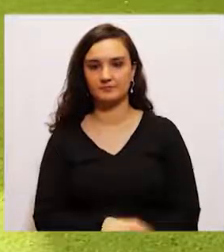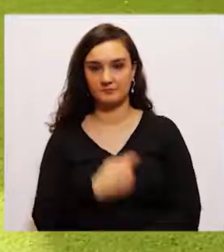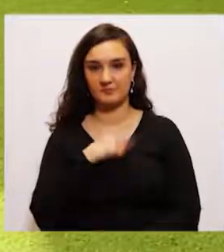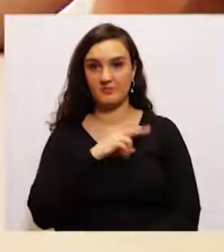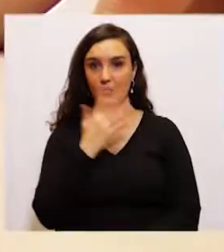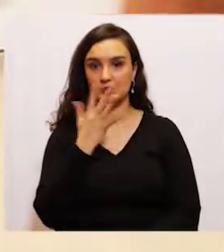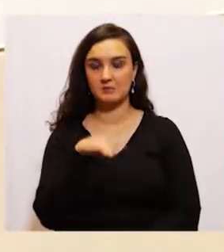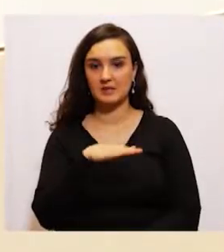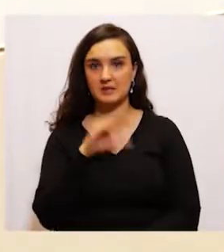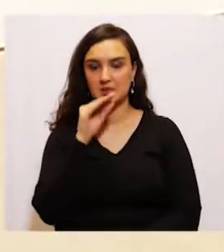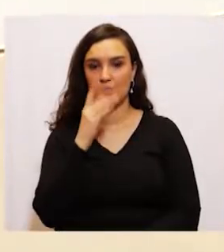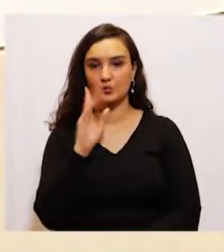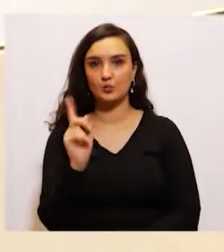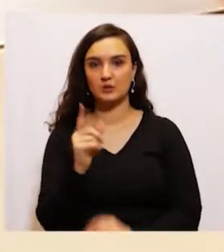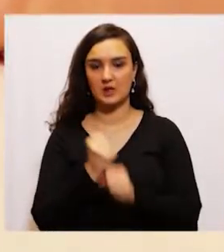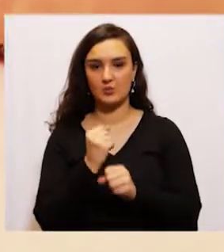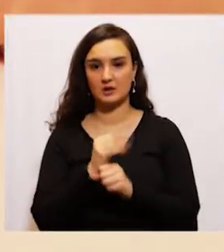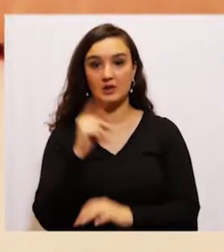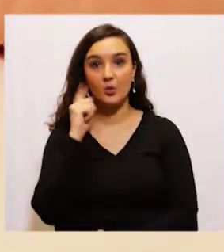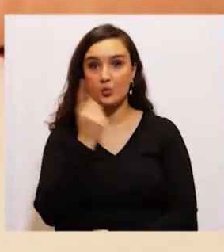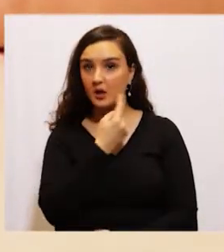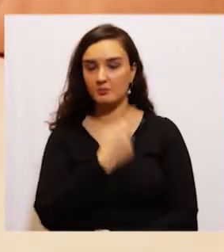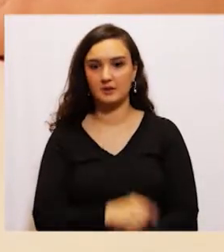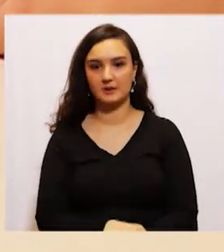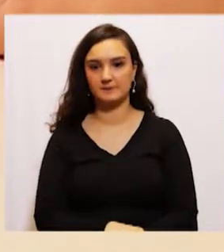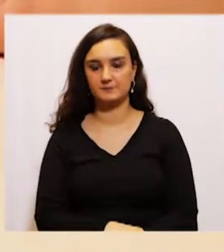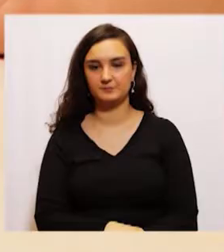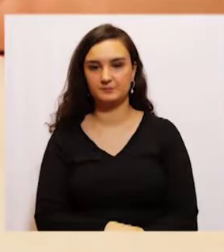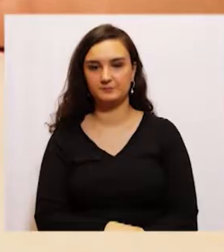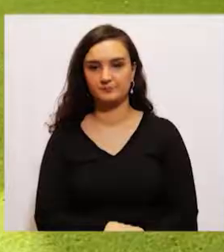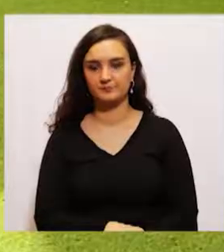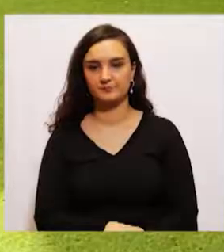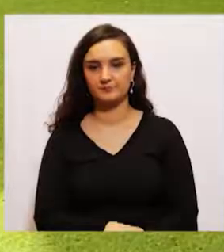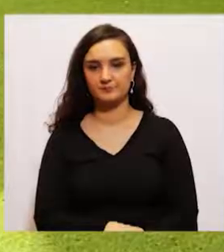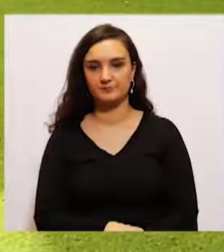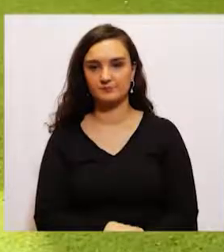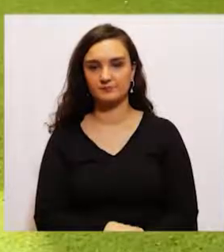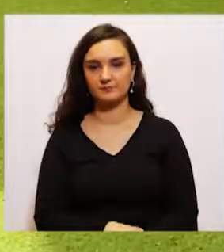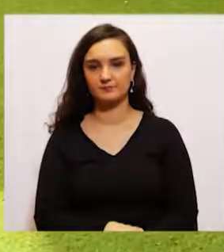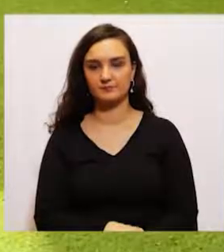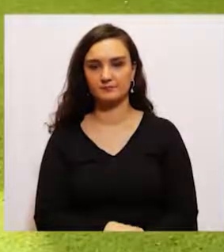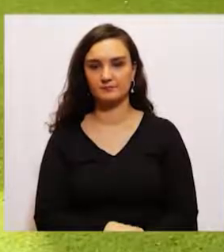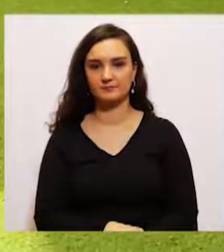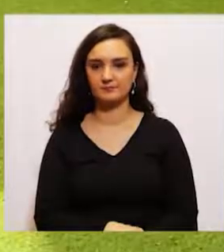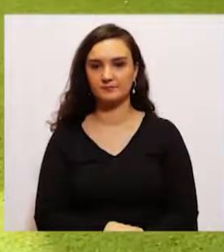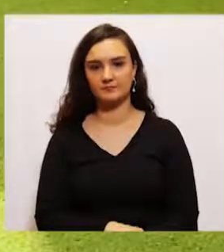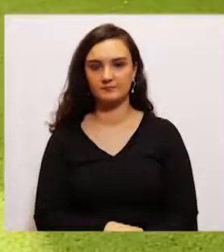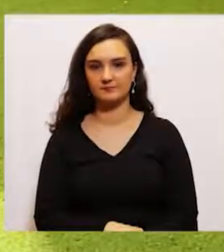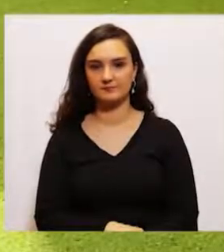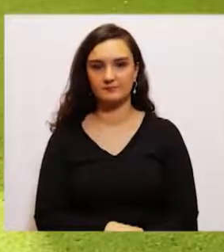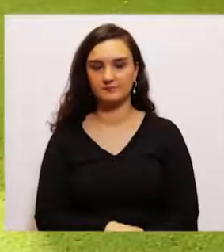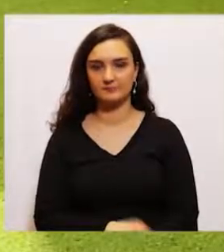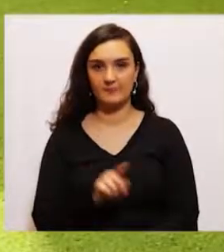5 ფეხა ძაღლები, ოღონდ კუდი გაუკეთე და ყურები. ყურები ხო აქ ლუკა? ოხ რა მაგა.